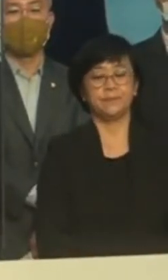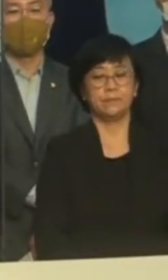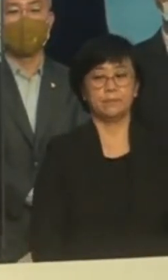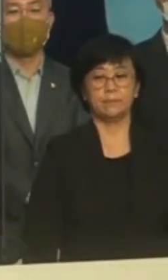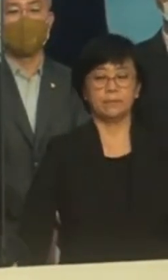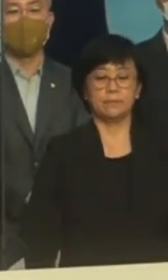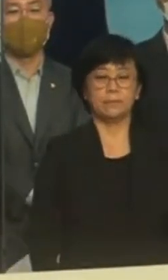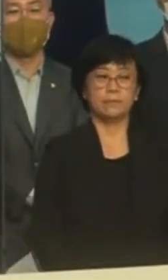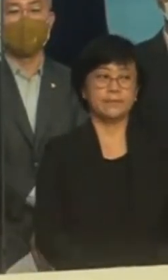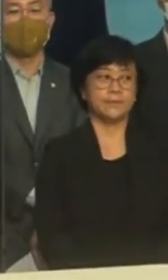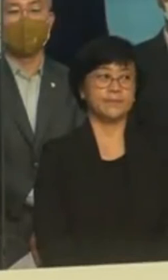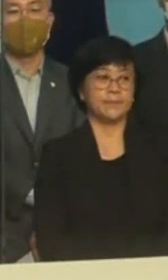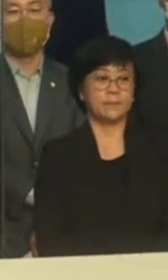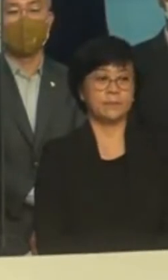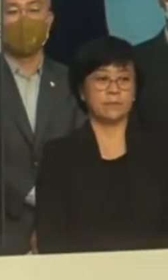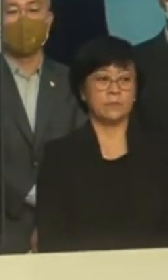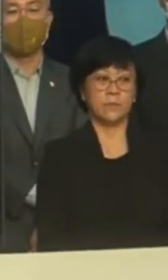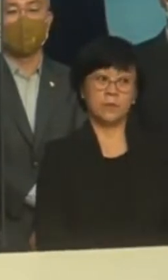강조드립니다.